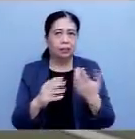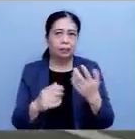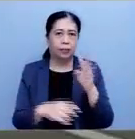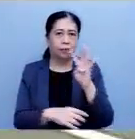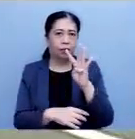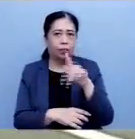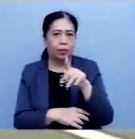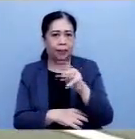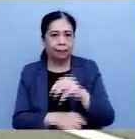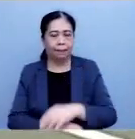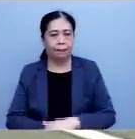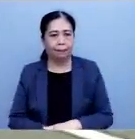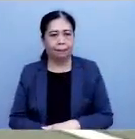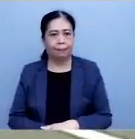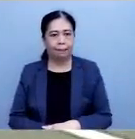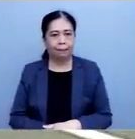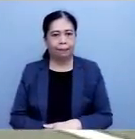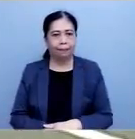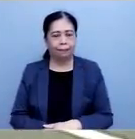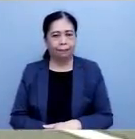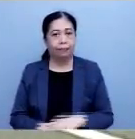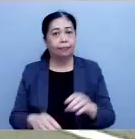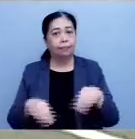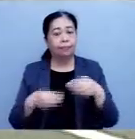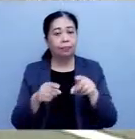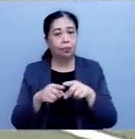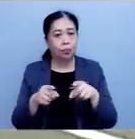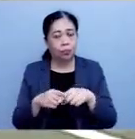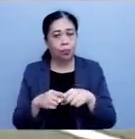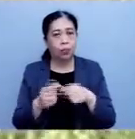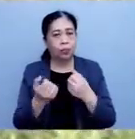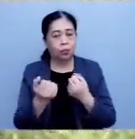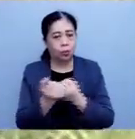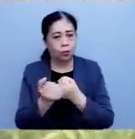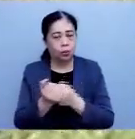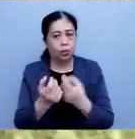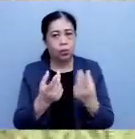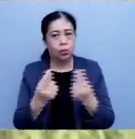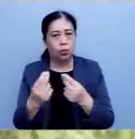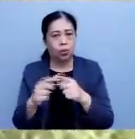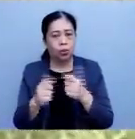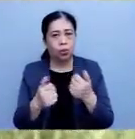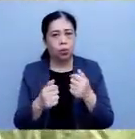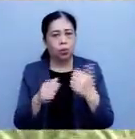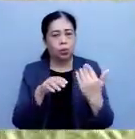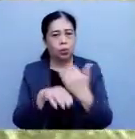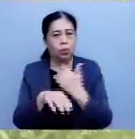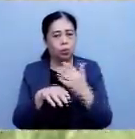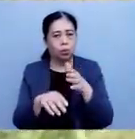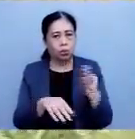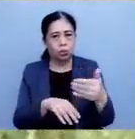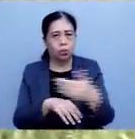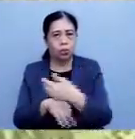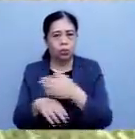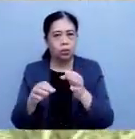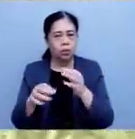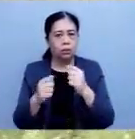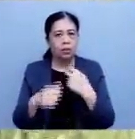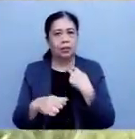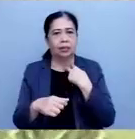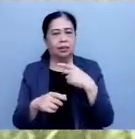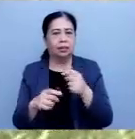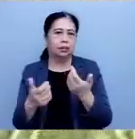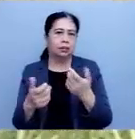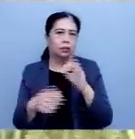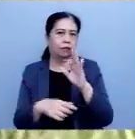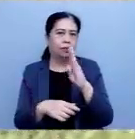p.m. Bibigyan rin umano ng escort at magpapatupad ng counterflow scheme ang NLEX sakaling maipit sa traffic ang